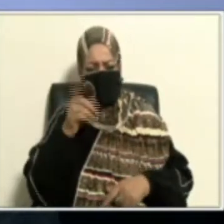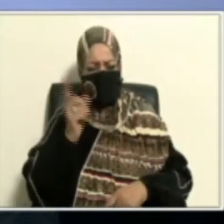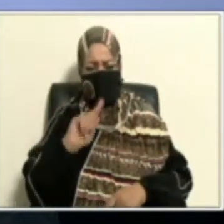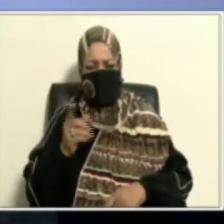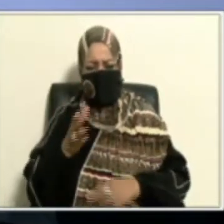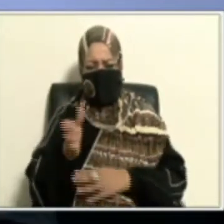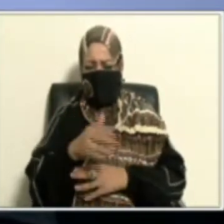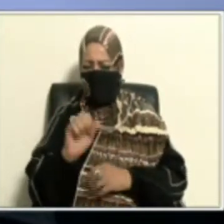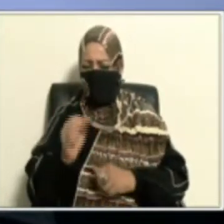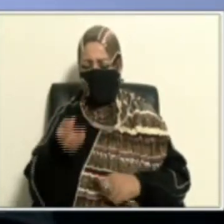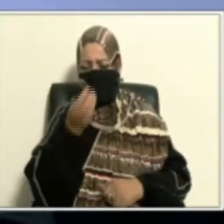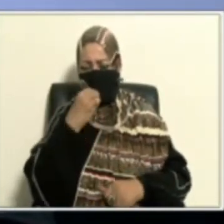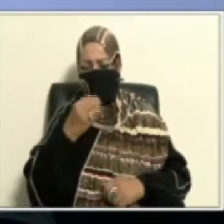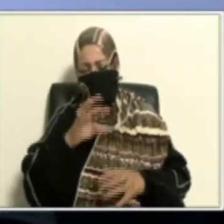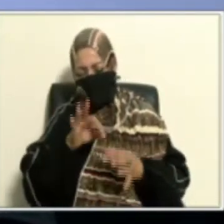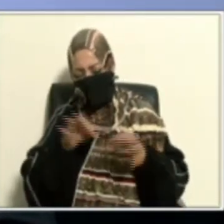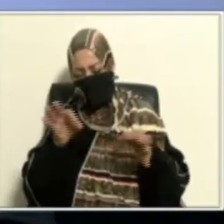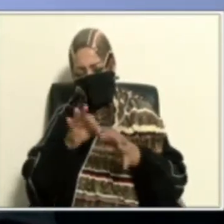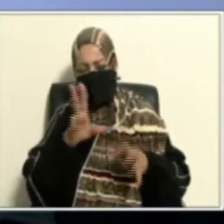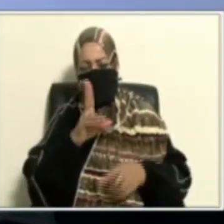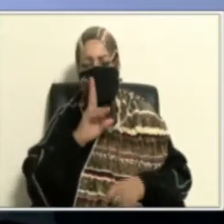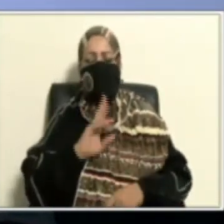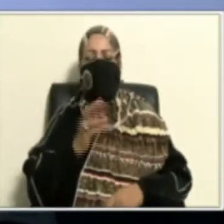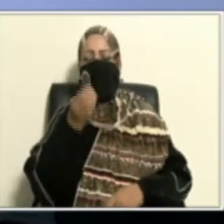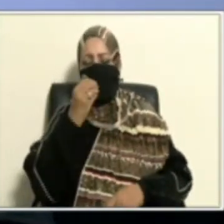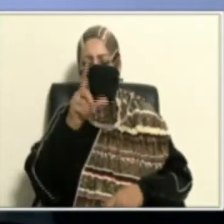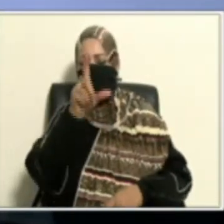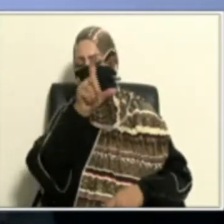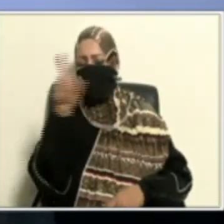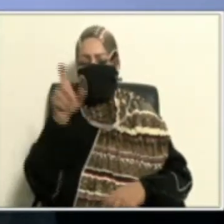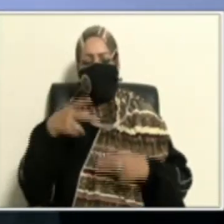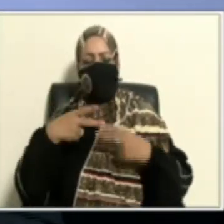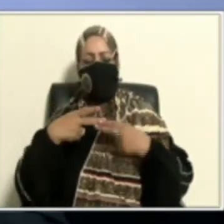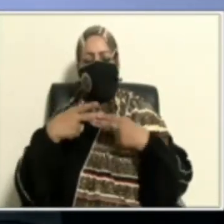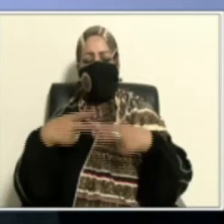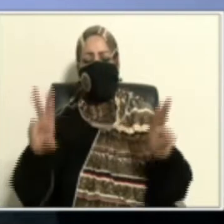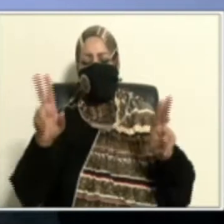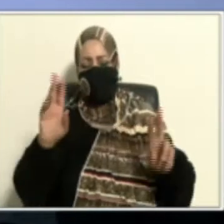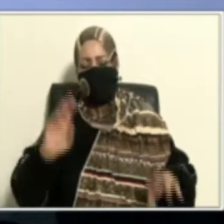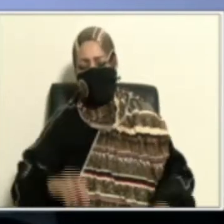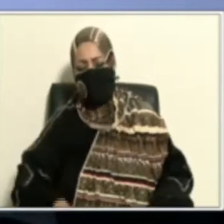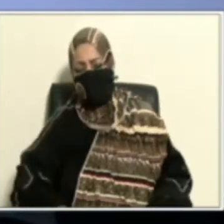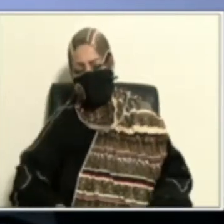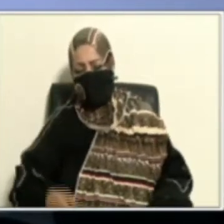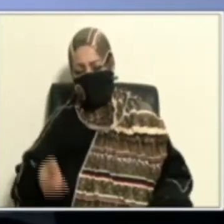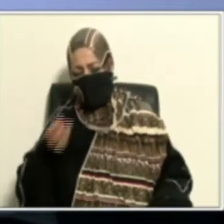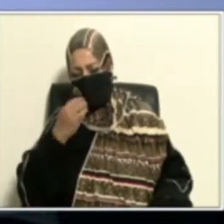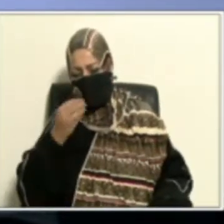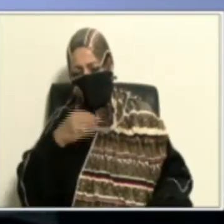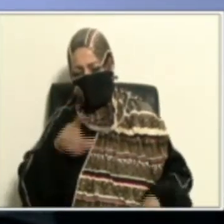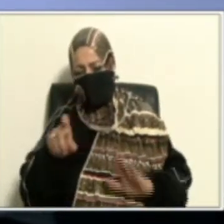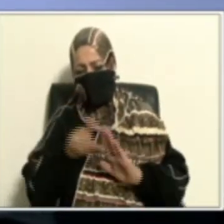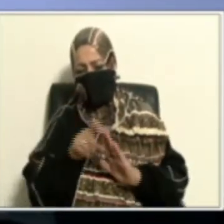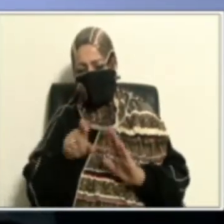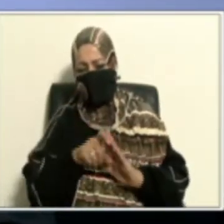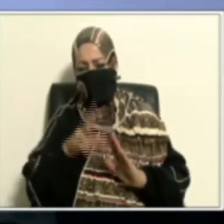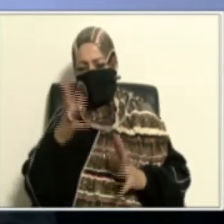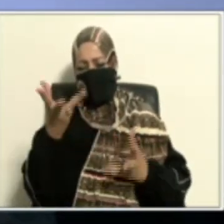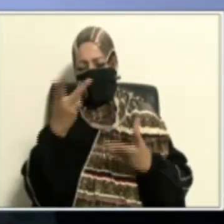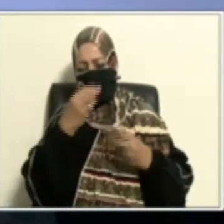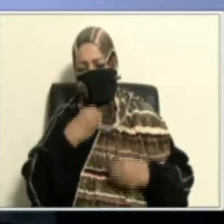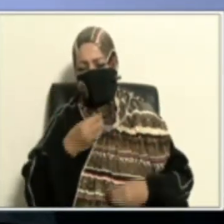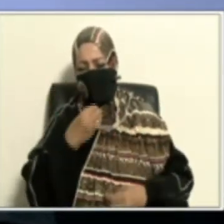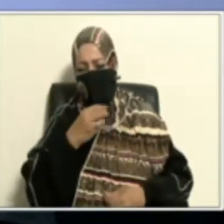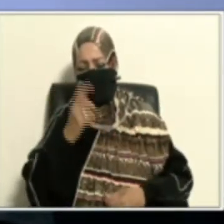متاعا لكم وللسيارة. فالسمك هذا بالإجماع وبنص الآية والحديث أنه حلال